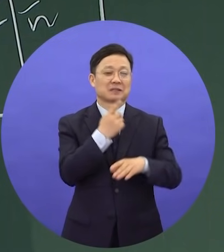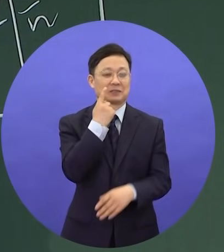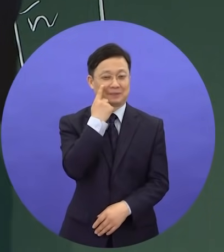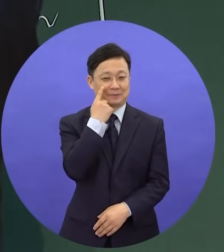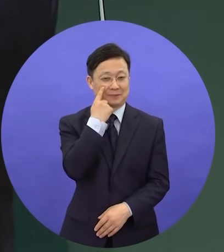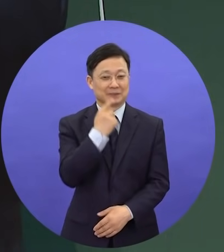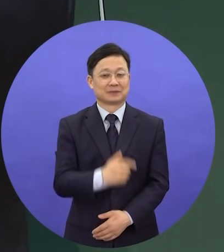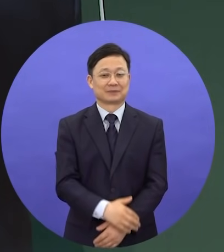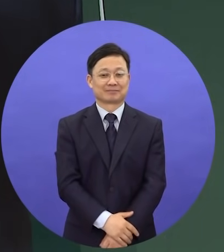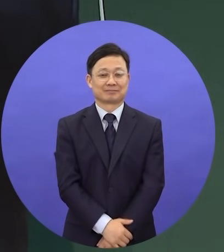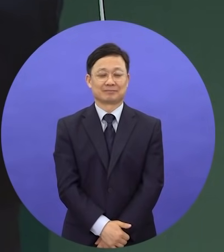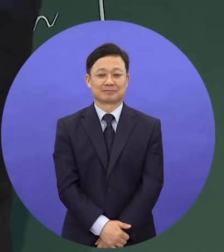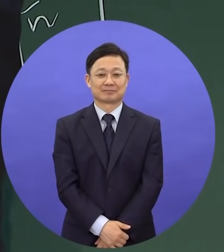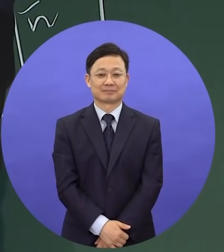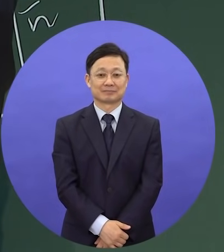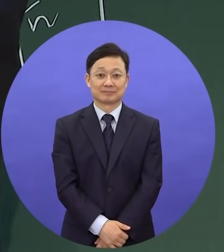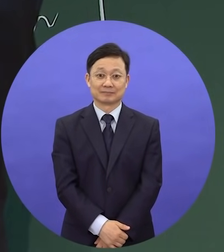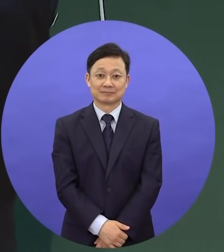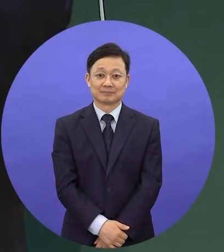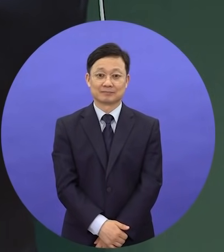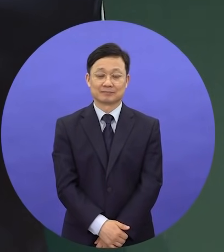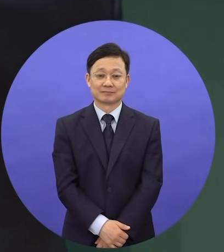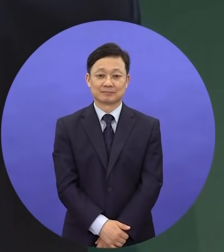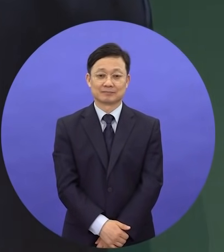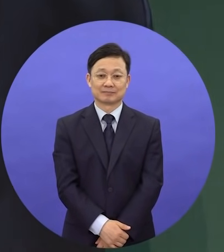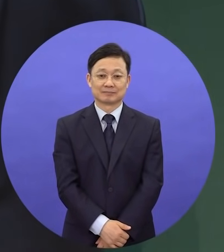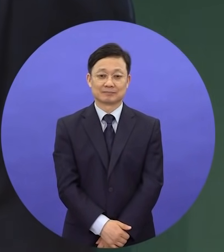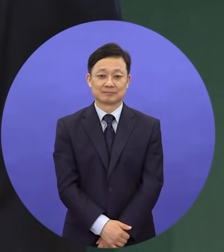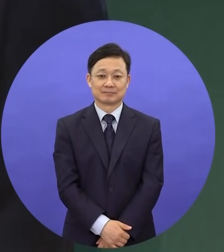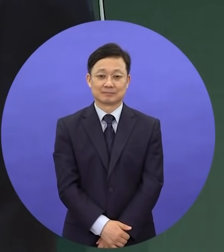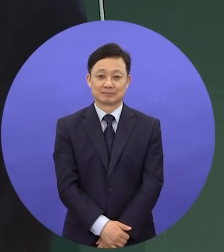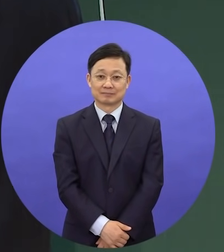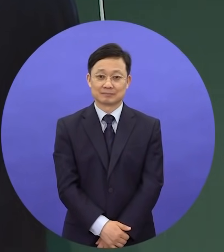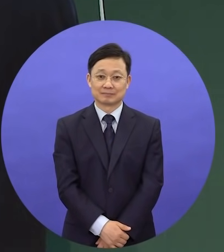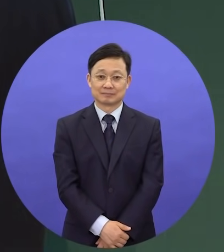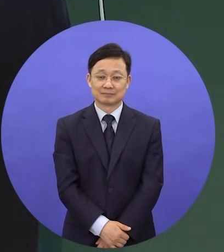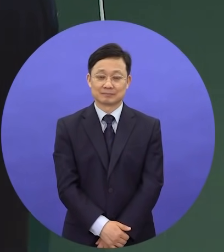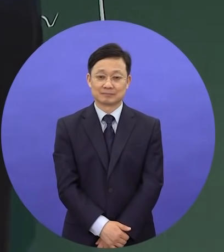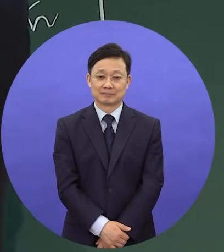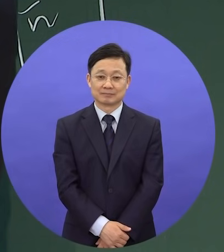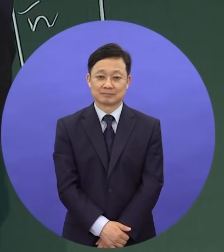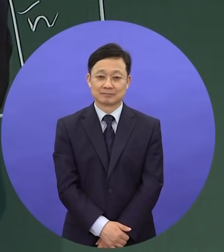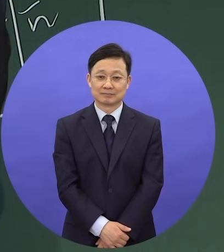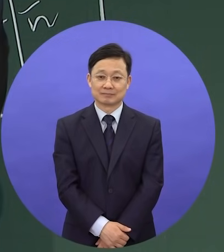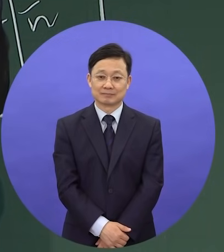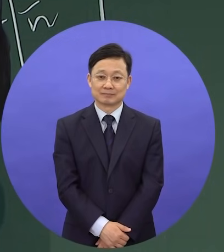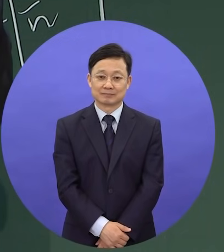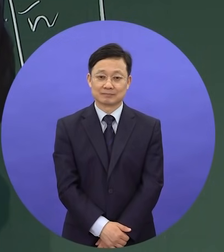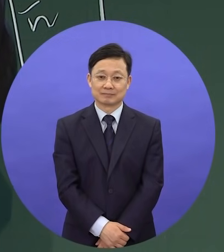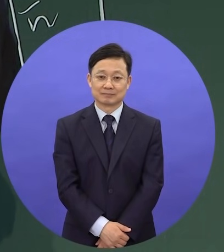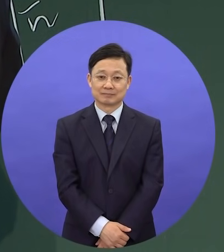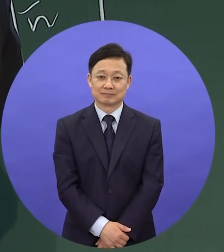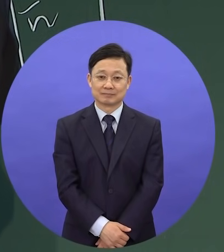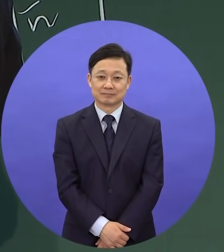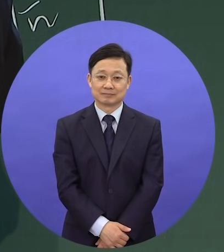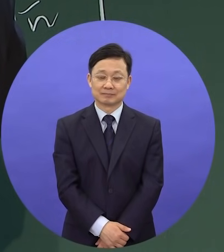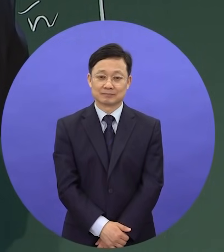이걸 보고 여러분들은 그냥 편안하게